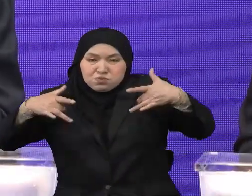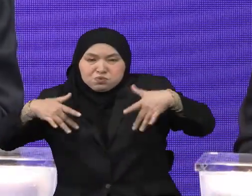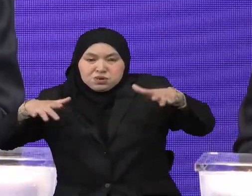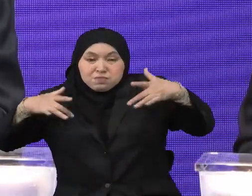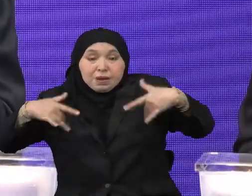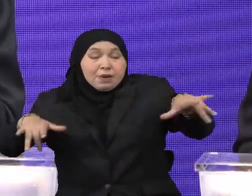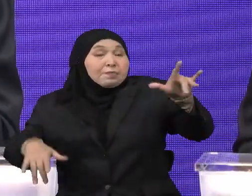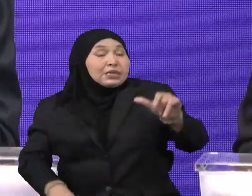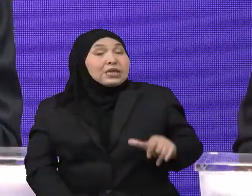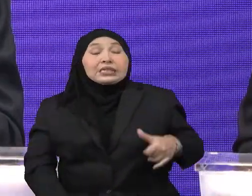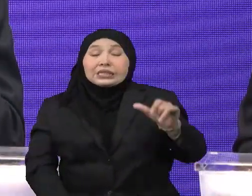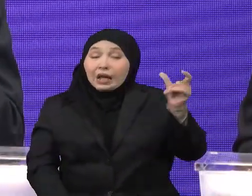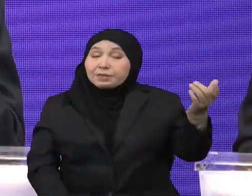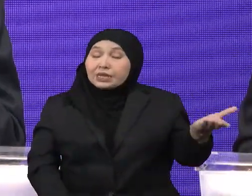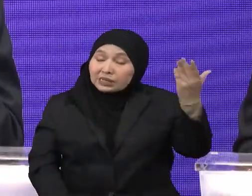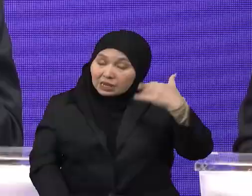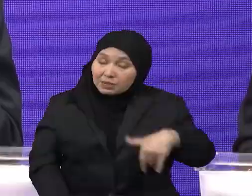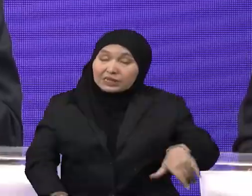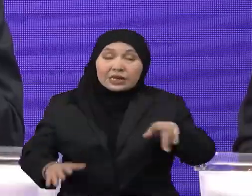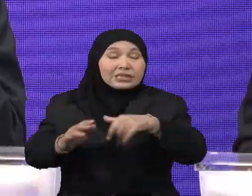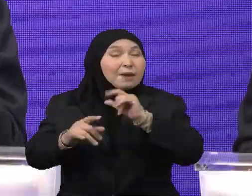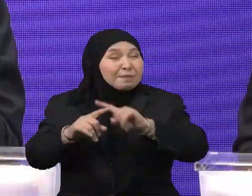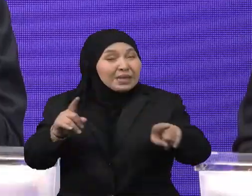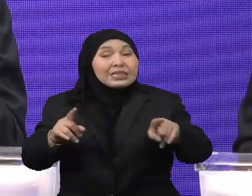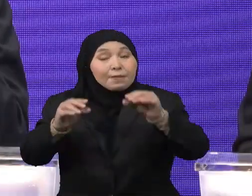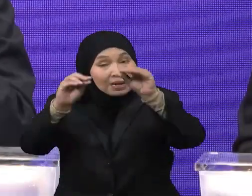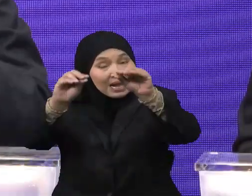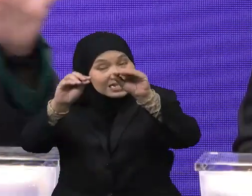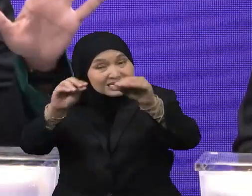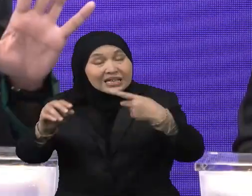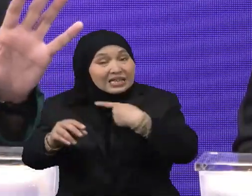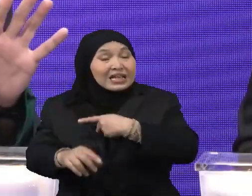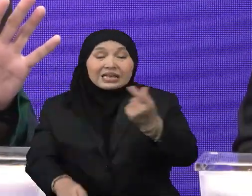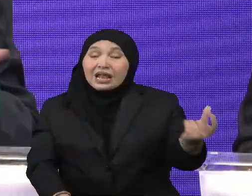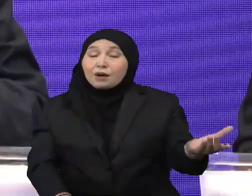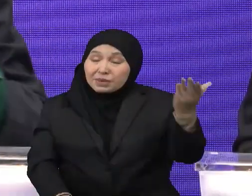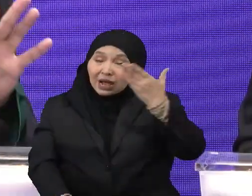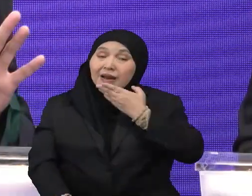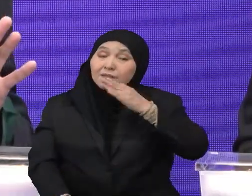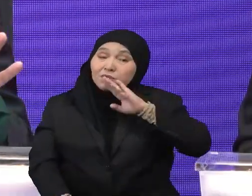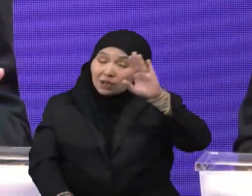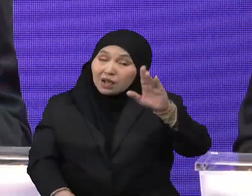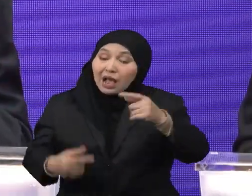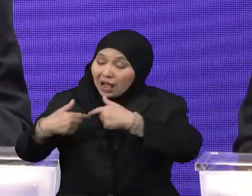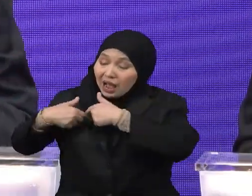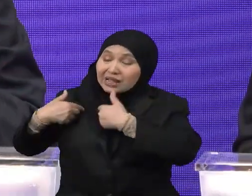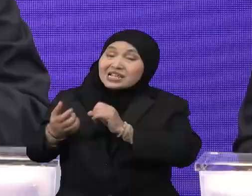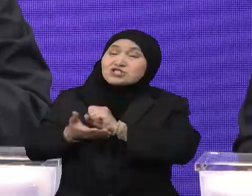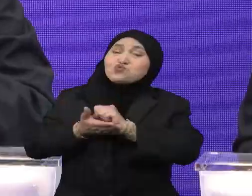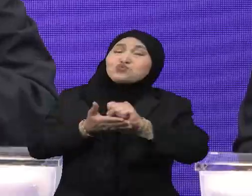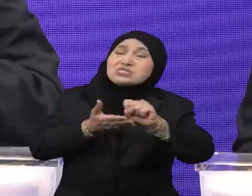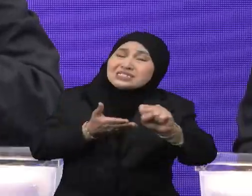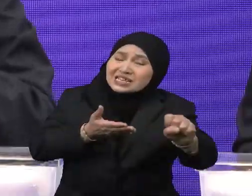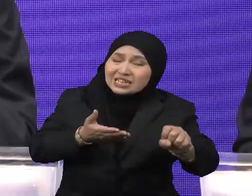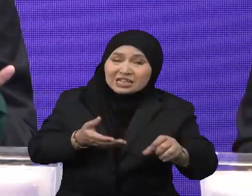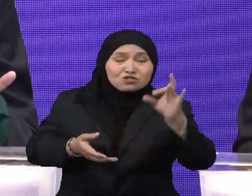Nabi Shallallahu Alaihi Wasallam mengkhianati secari tidak langsung tidak mengajak kita nih Alhamdulillah hati dia suci dan Nabi Shallallahu